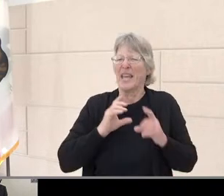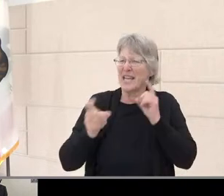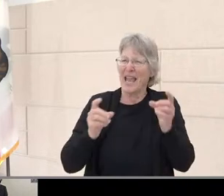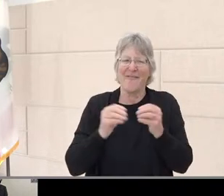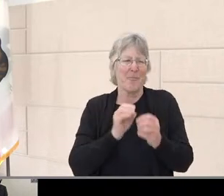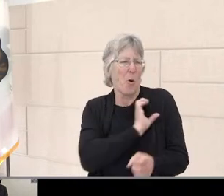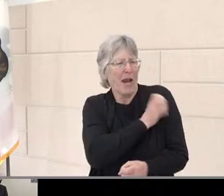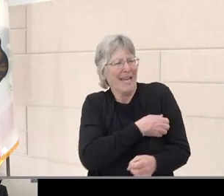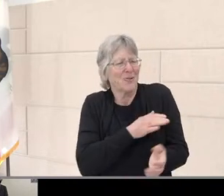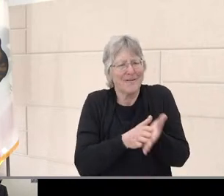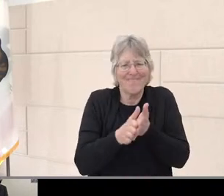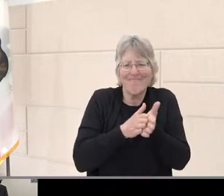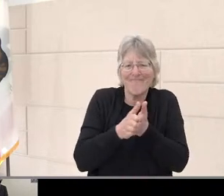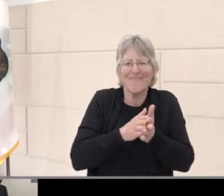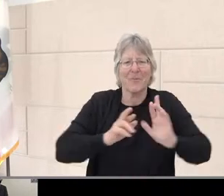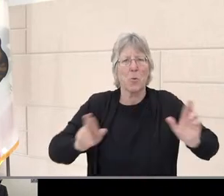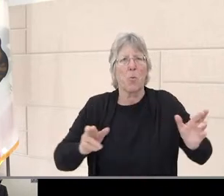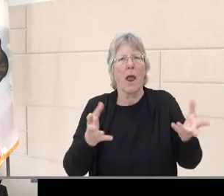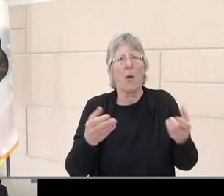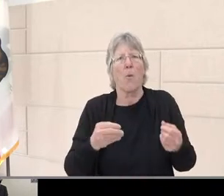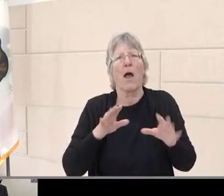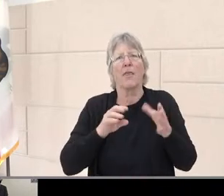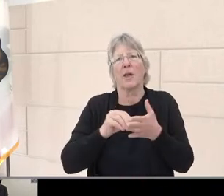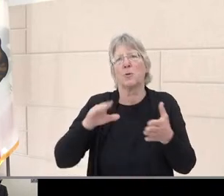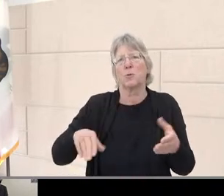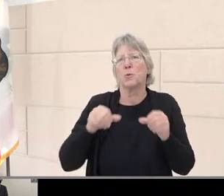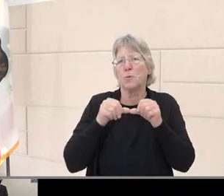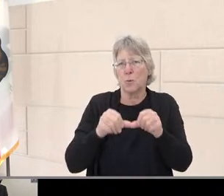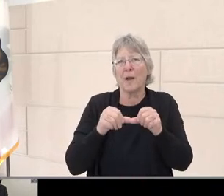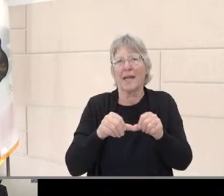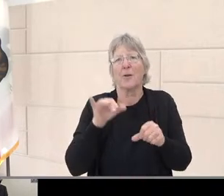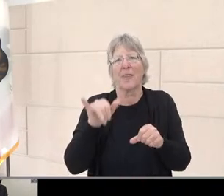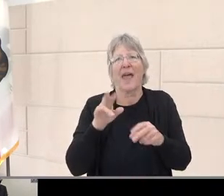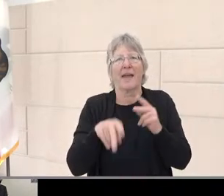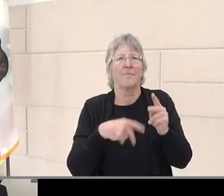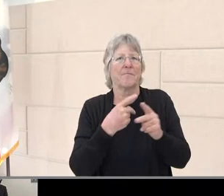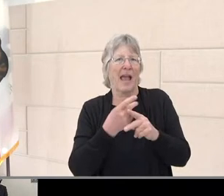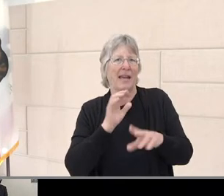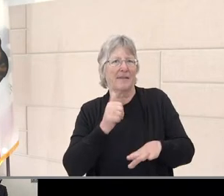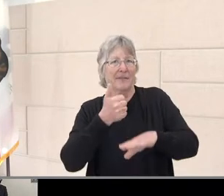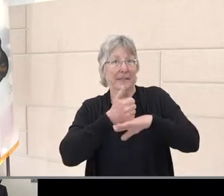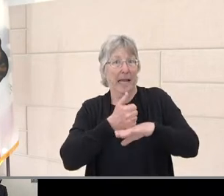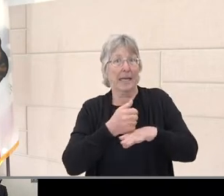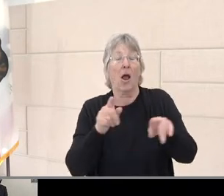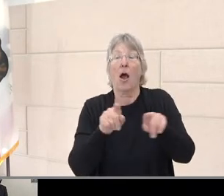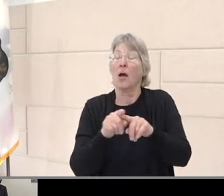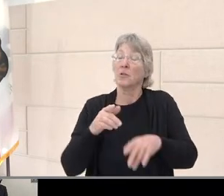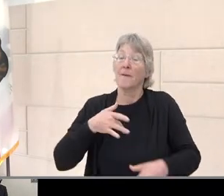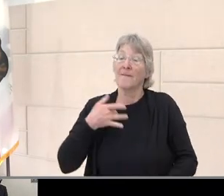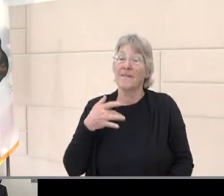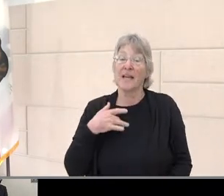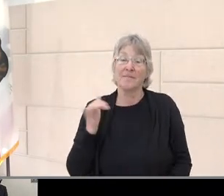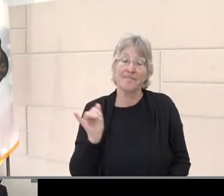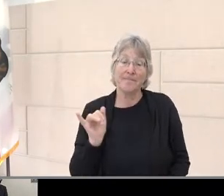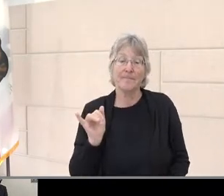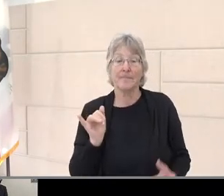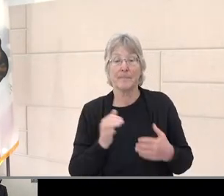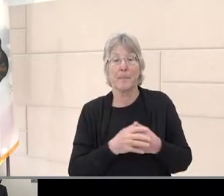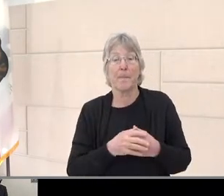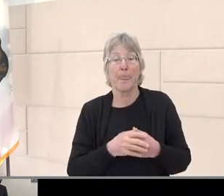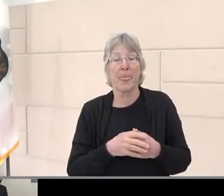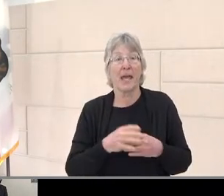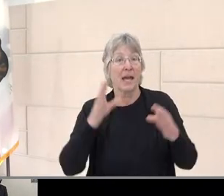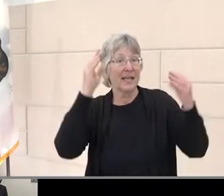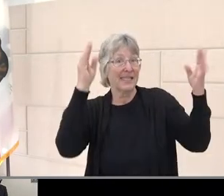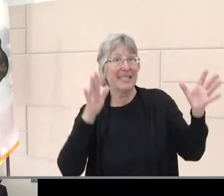មានកម្លាំងដើម្បីបន្តការសិក្សាមិនតែប៉ុណ្ណោះគេមានអារម្ម